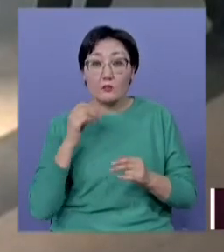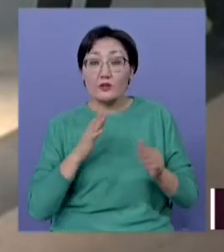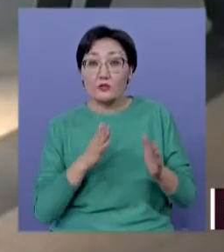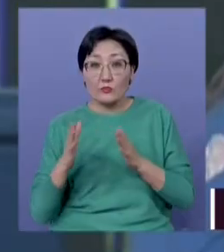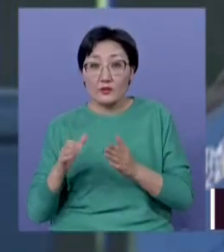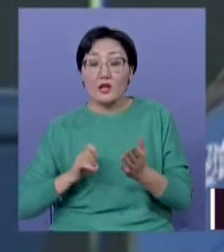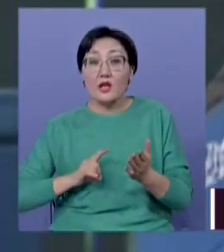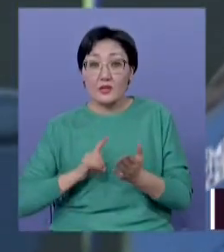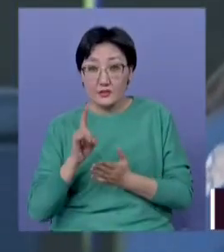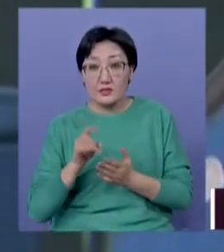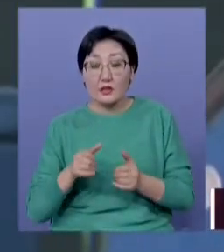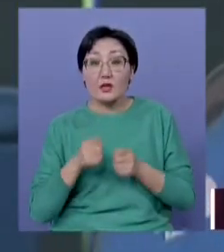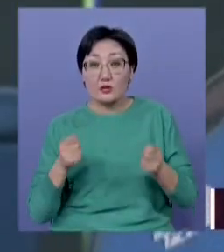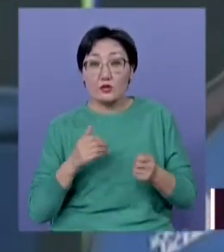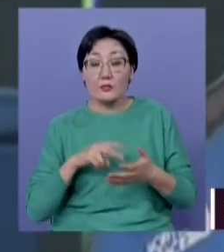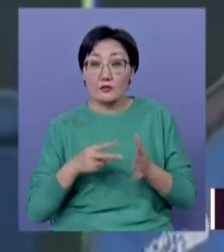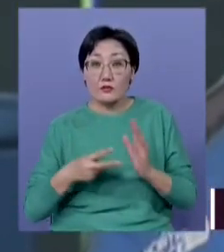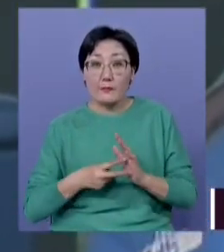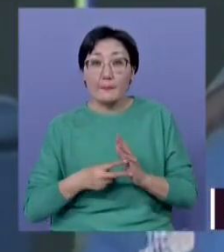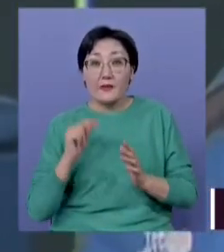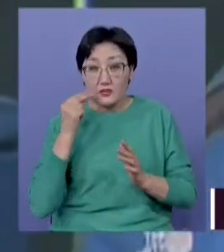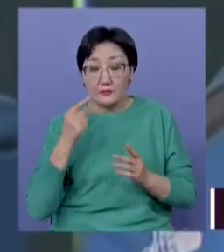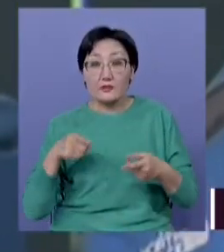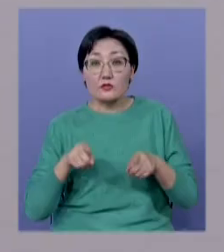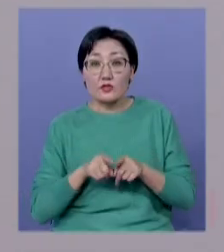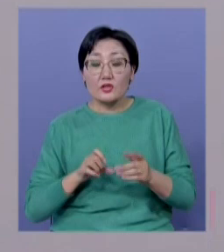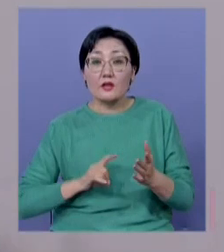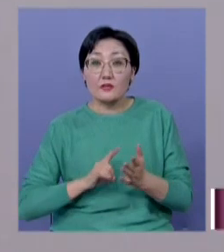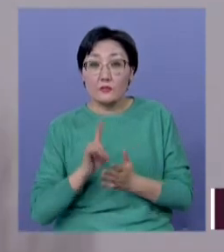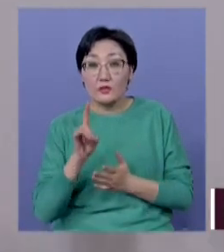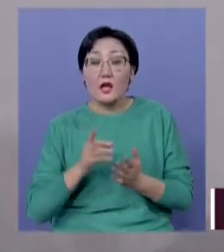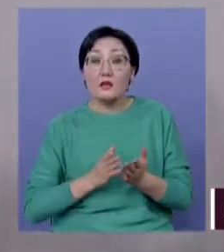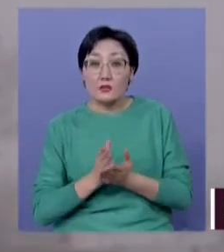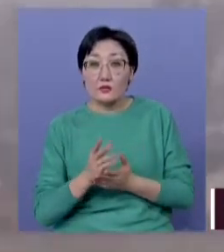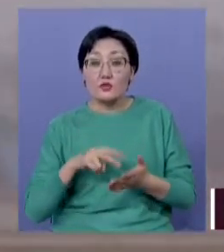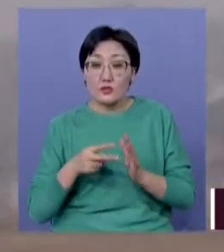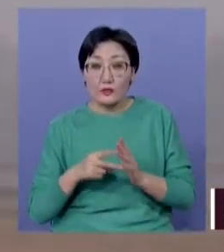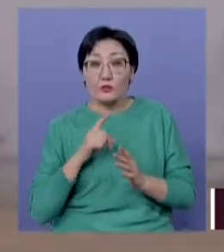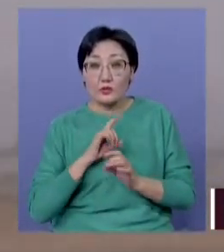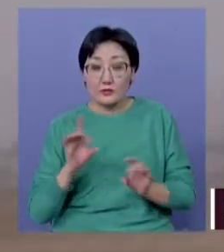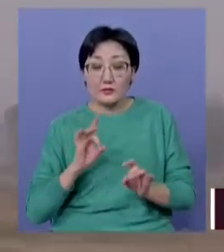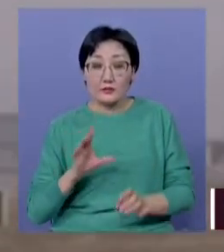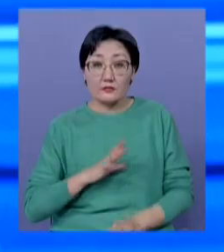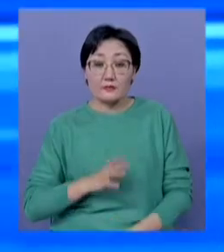рейстер ашпақшы. Польшаның әуе компаниясы Шымкентке де рейстер ашуды жоспарлап отырғандарын жеткізді.